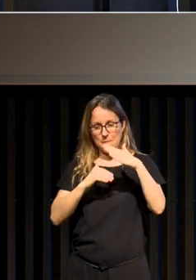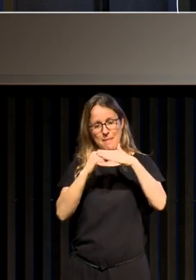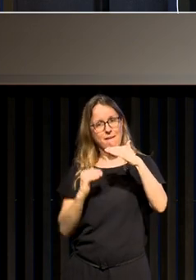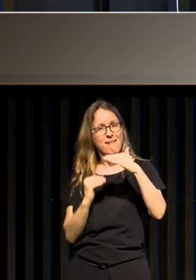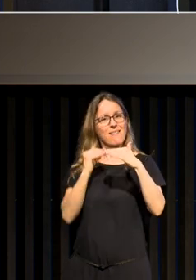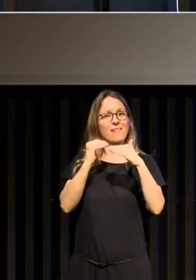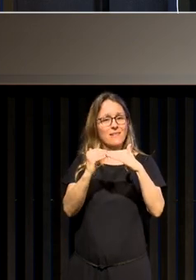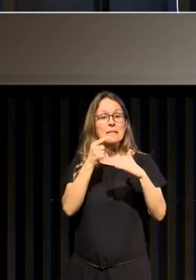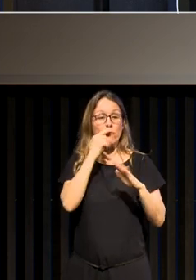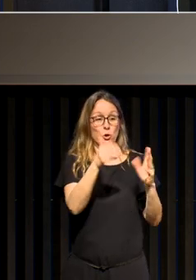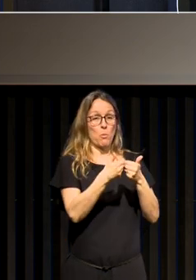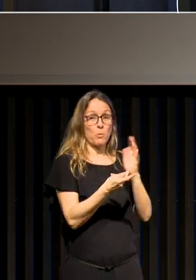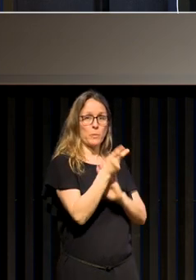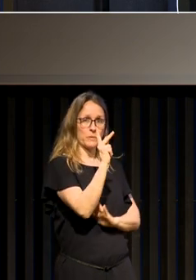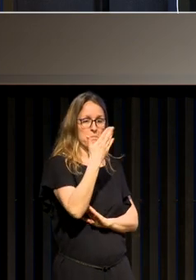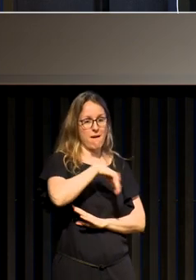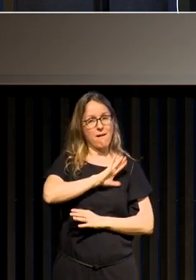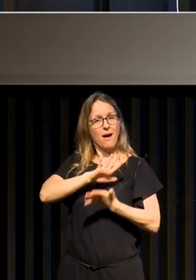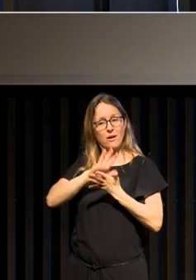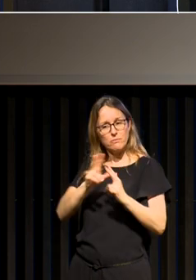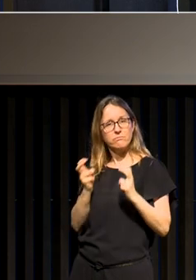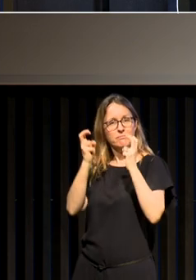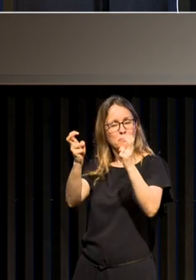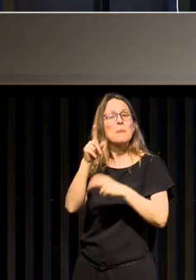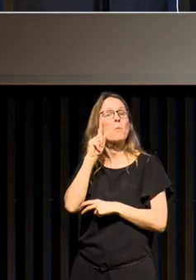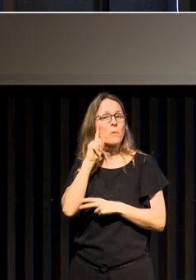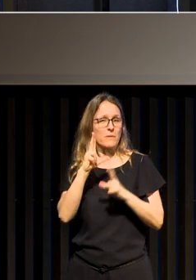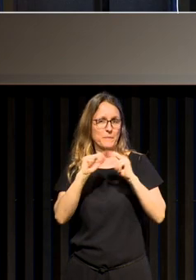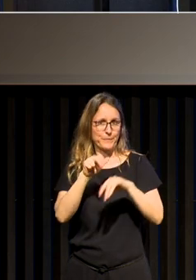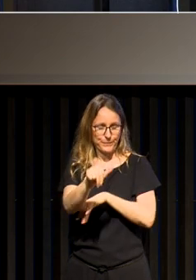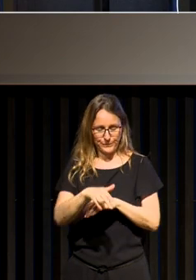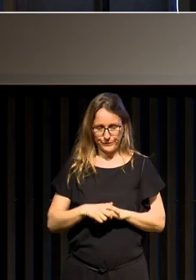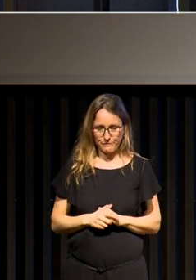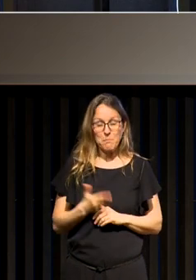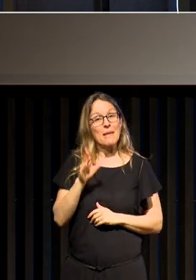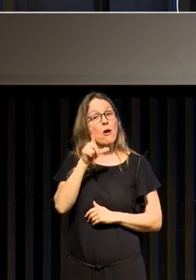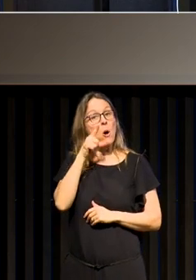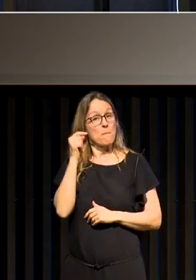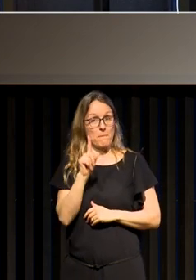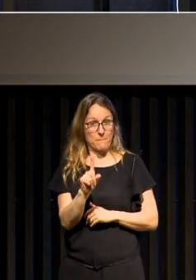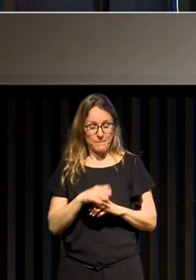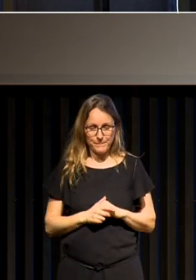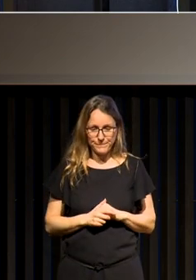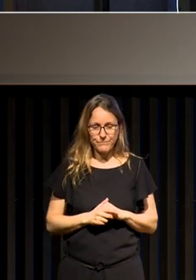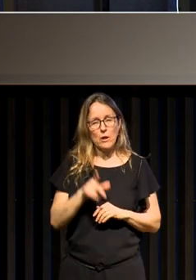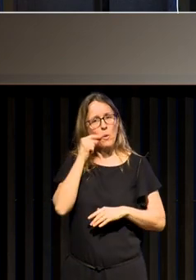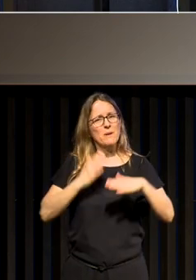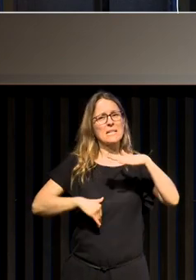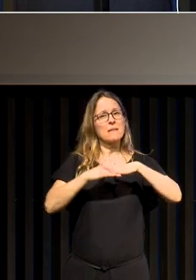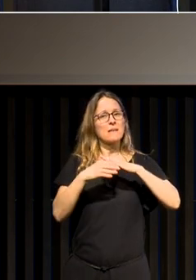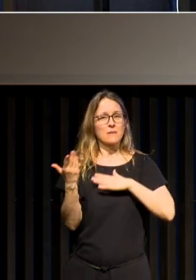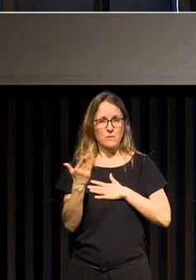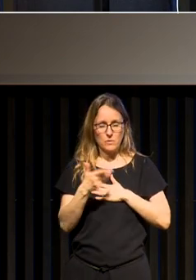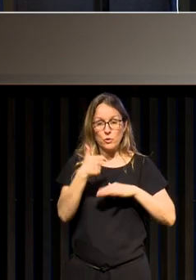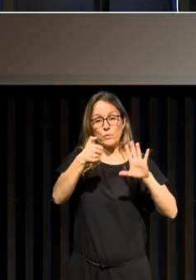fait augmenter la demande. Je vais vous montrer pourquoi. Par contre, pour l'homme, la limite est fixée